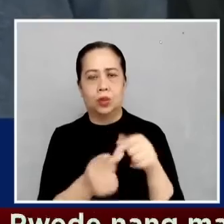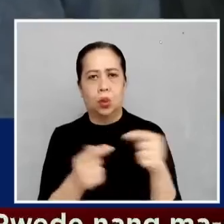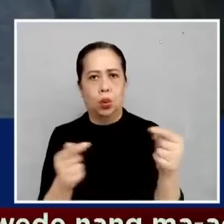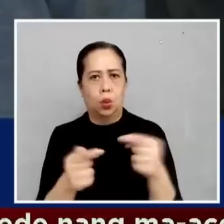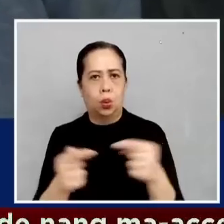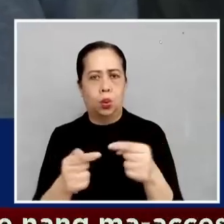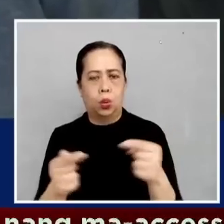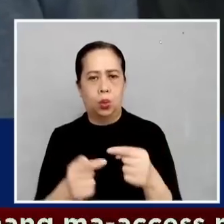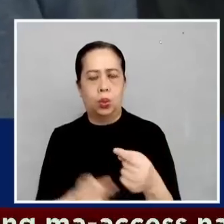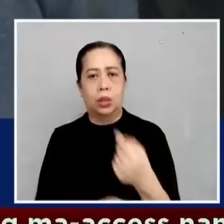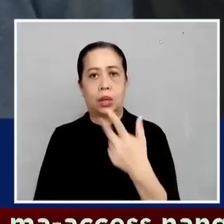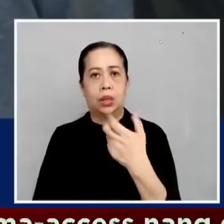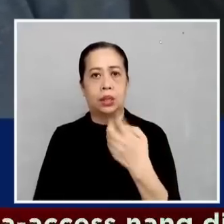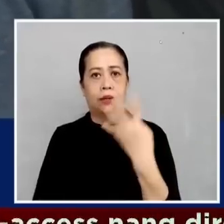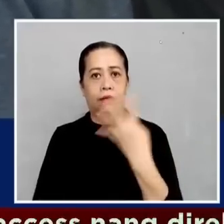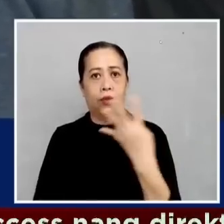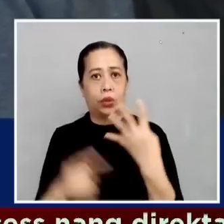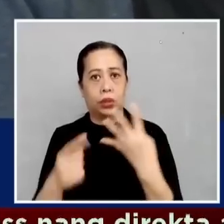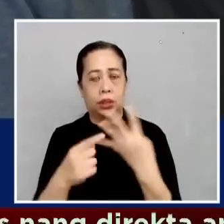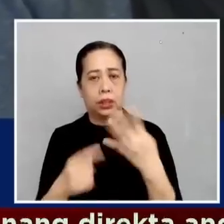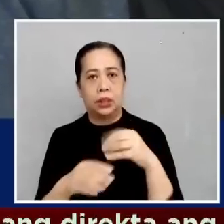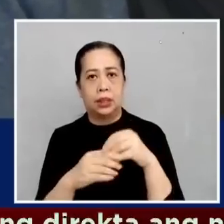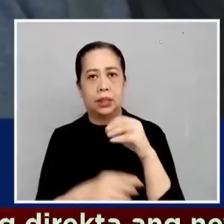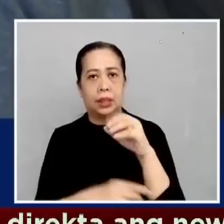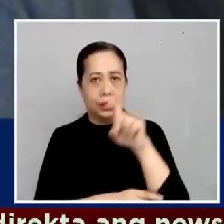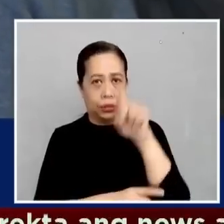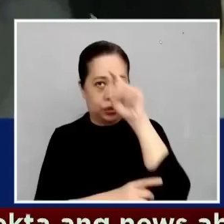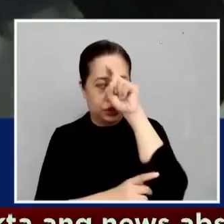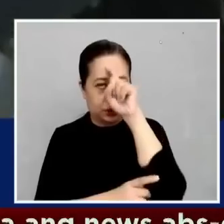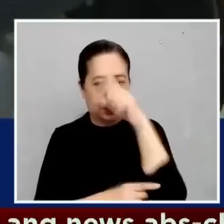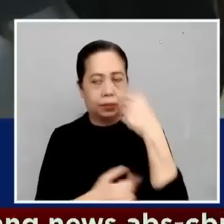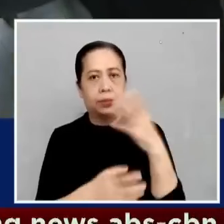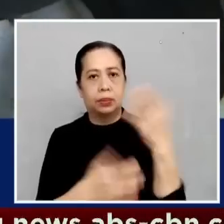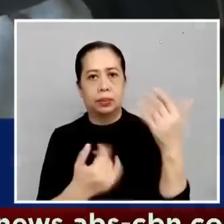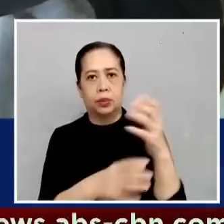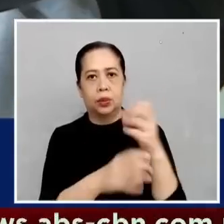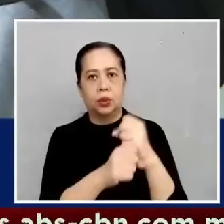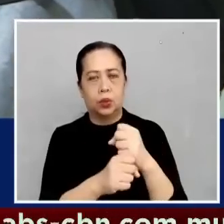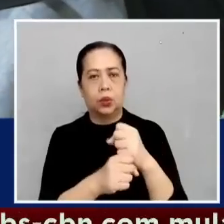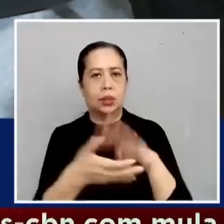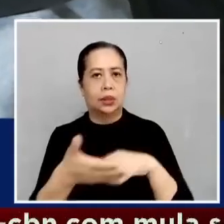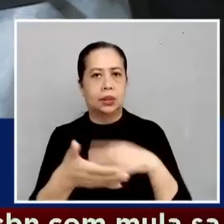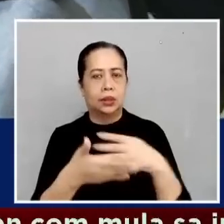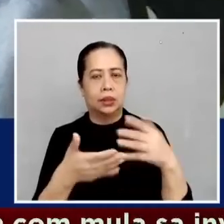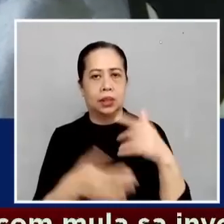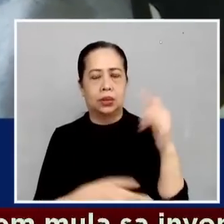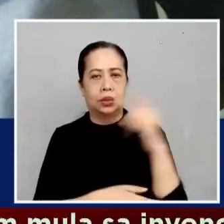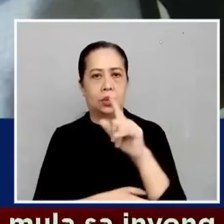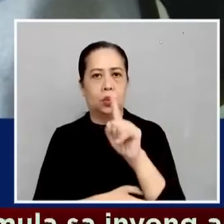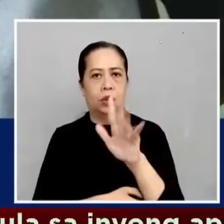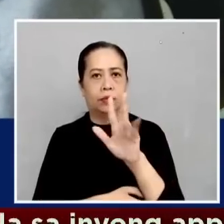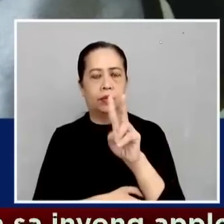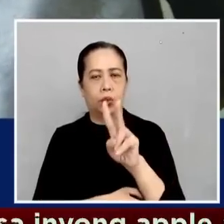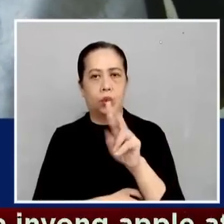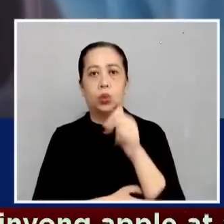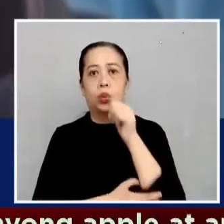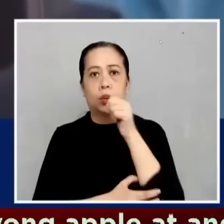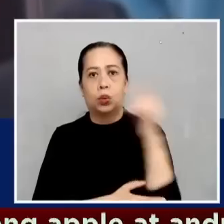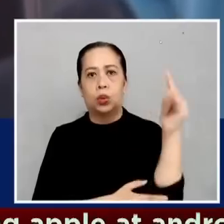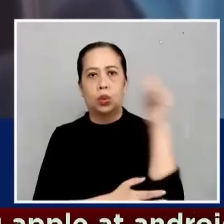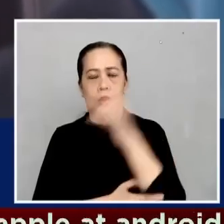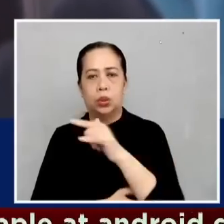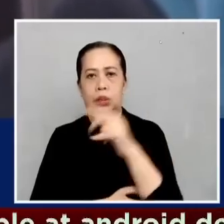Ang 340 na nasa Cairo, Egypt, nakuha na ng flights. 152 ang darating bukas sakay ng